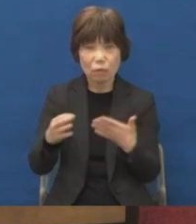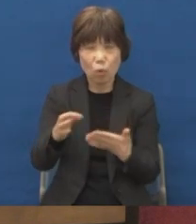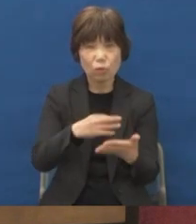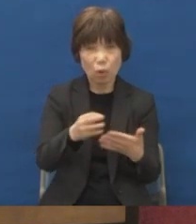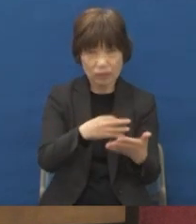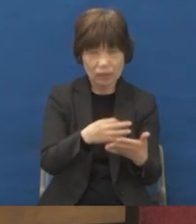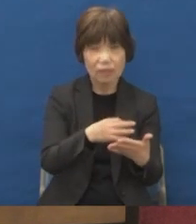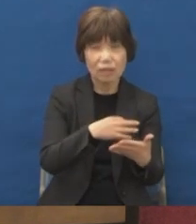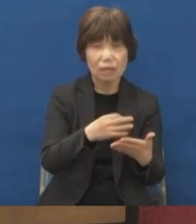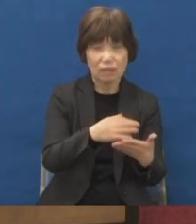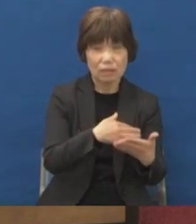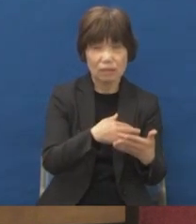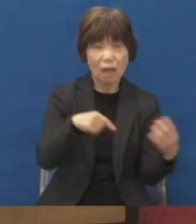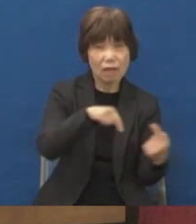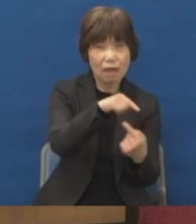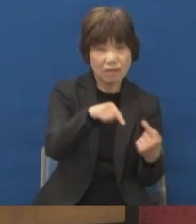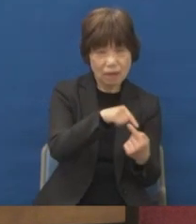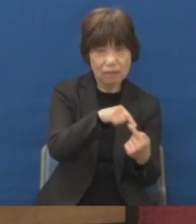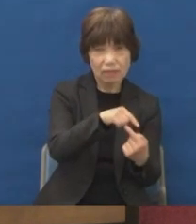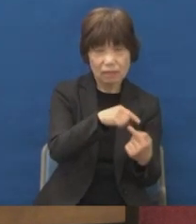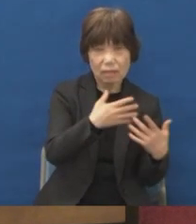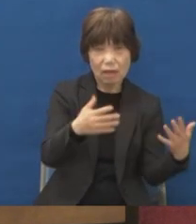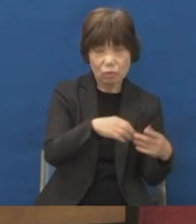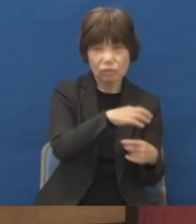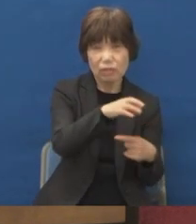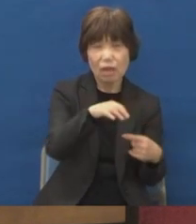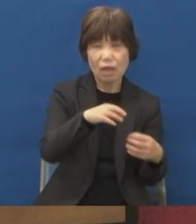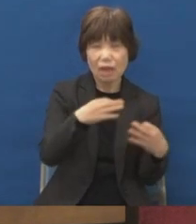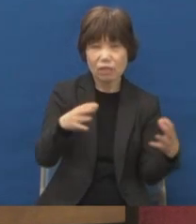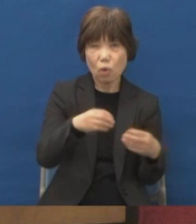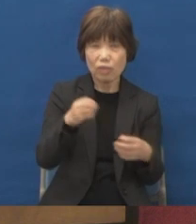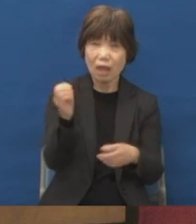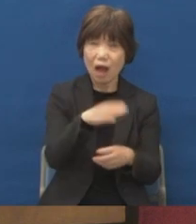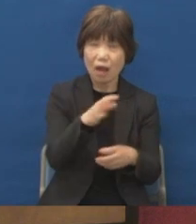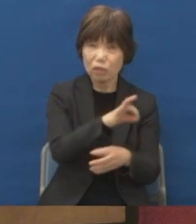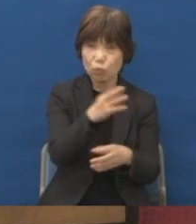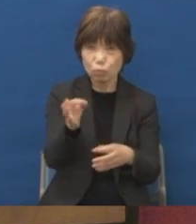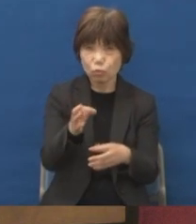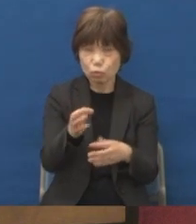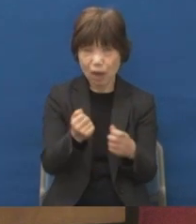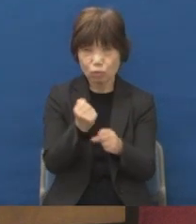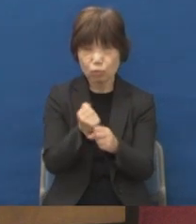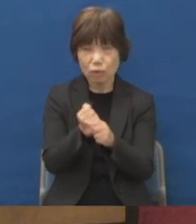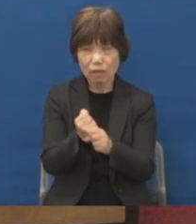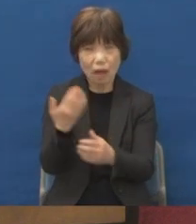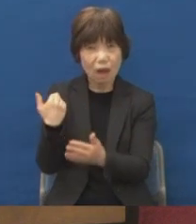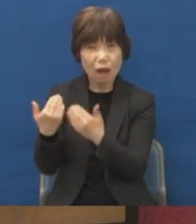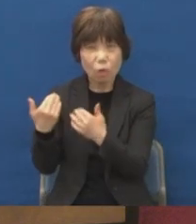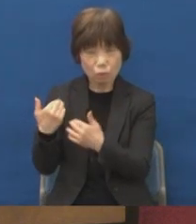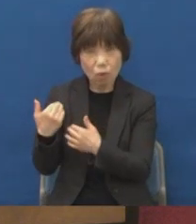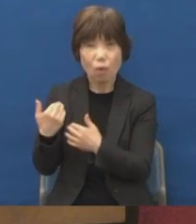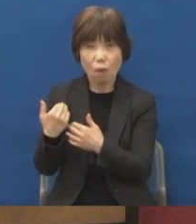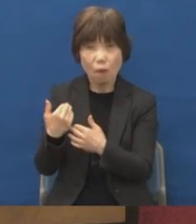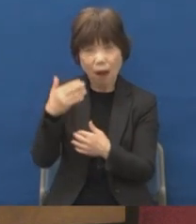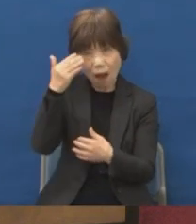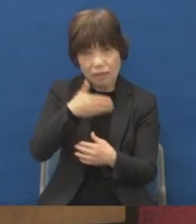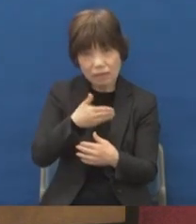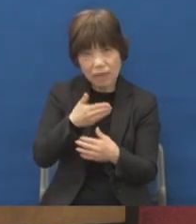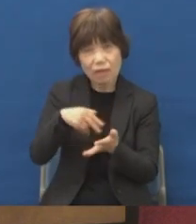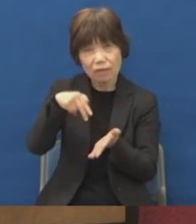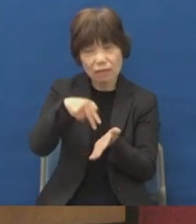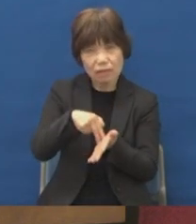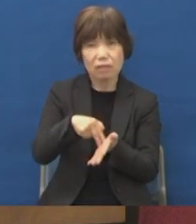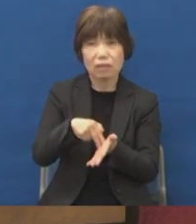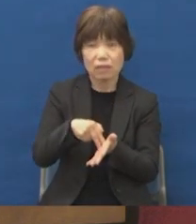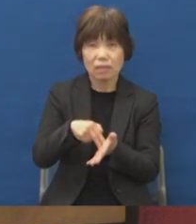型の経済社会様式によって大量に廃棄物が生み出された過去の反省に立ち、拡大